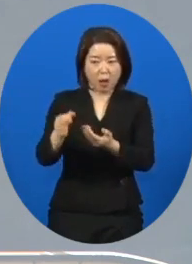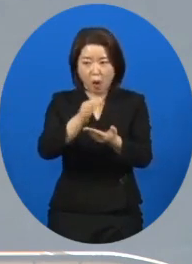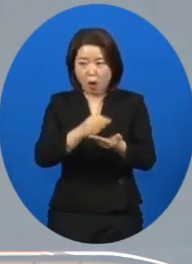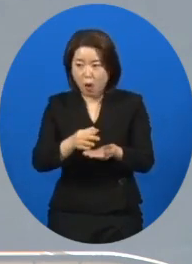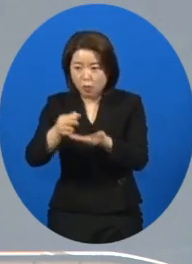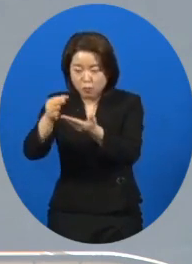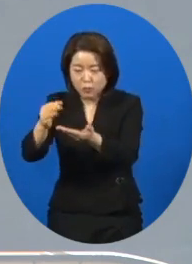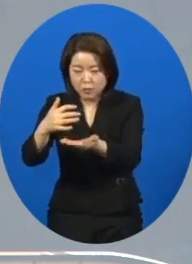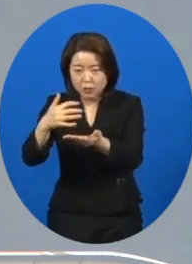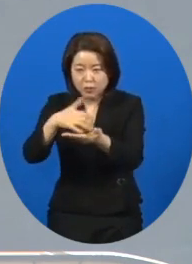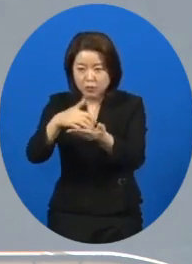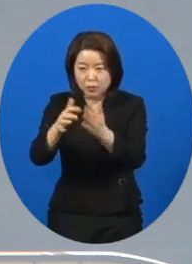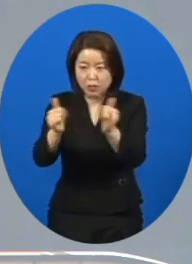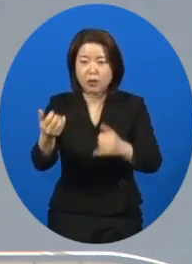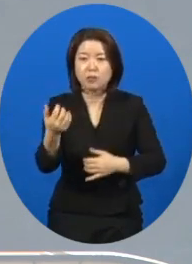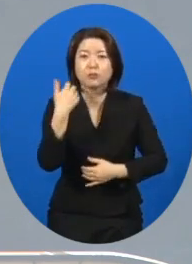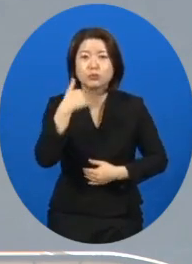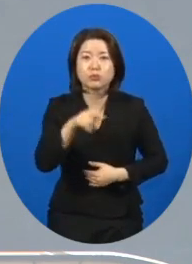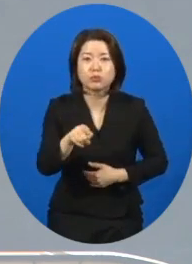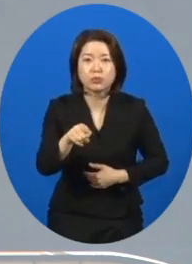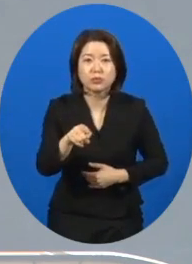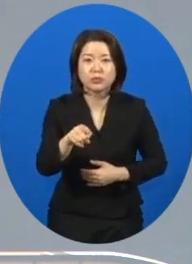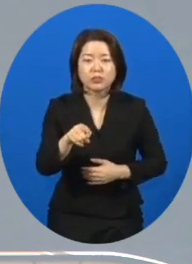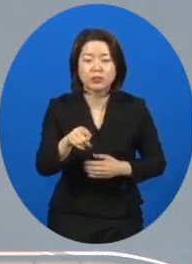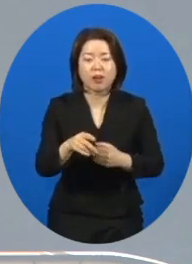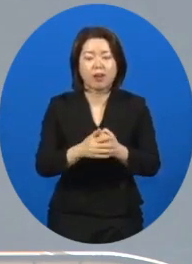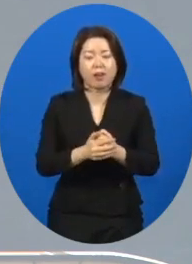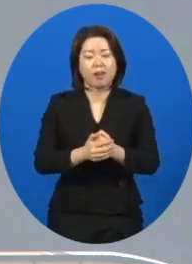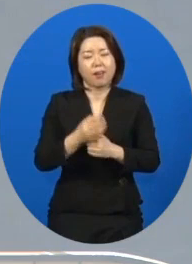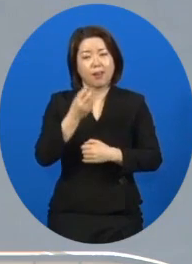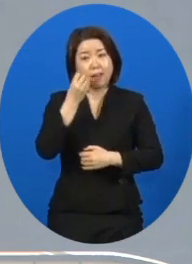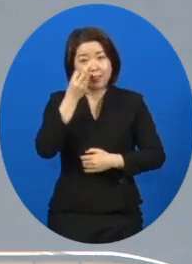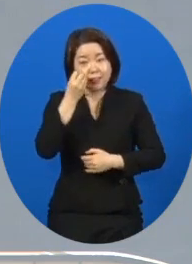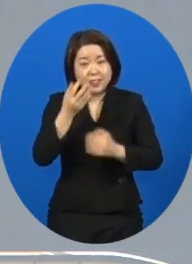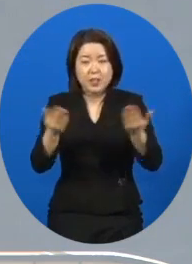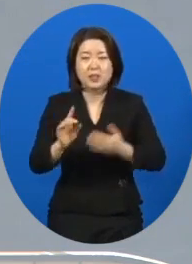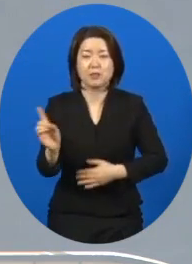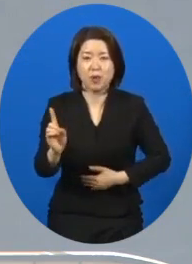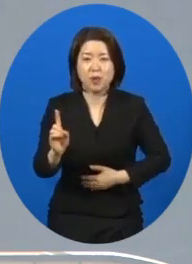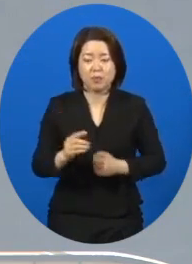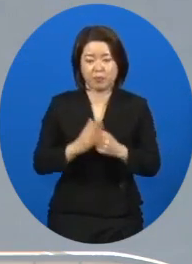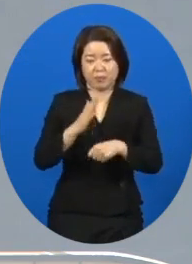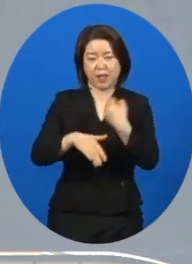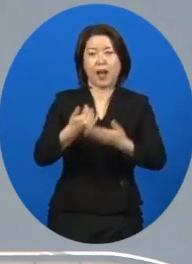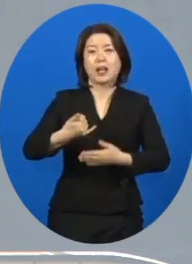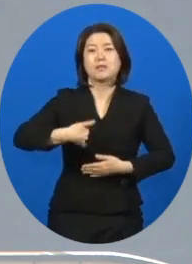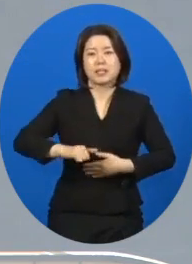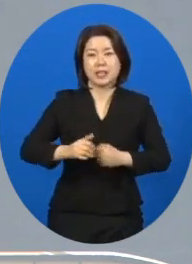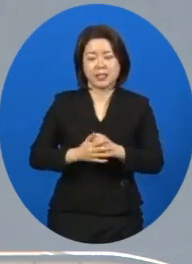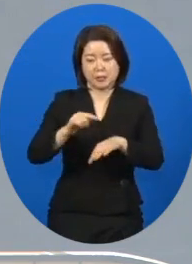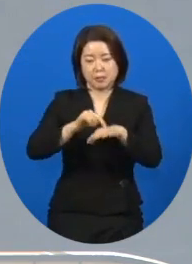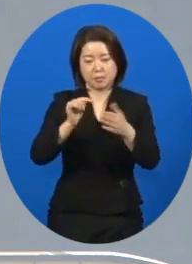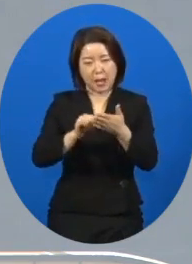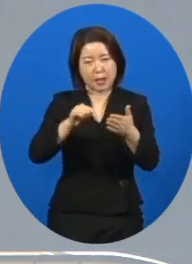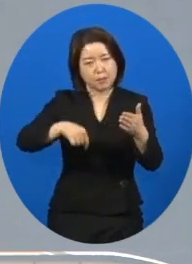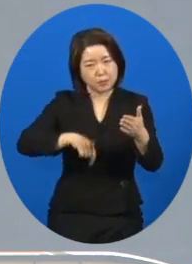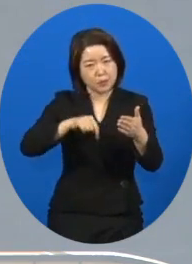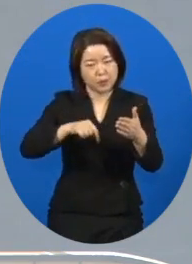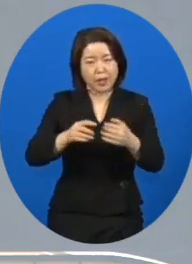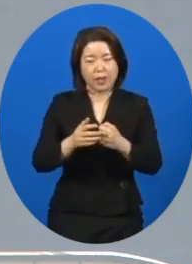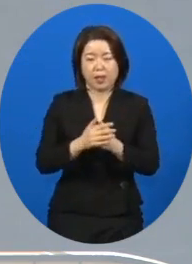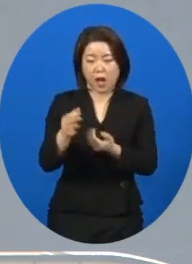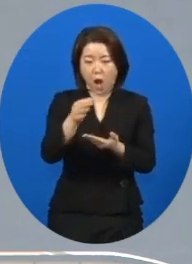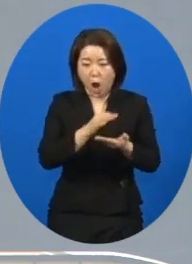사람이 누가 있겠어요? 참 신비한 일입니다. 하나님의 자녀들은 마음에